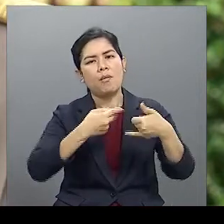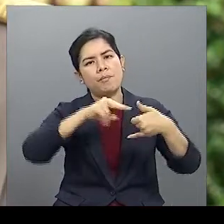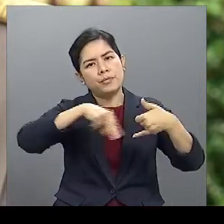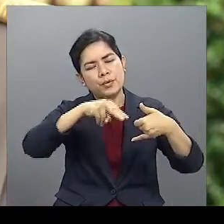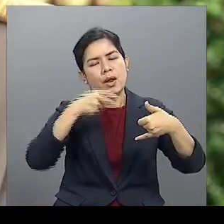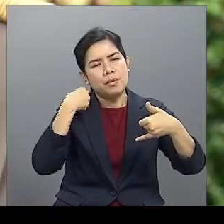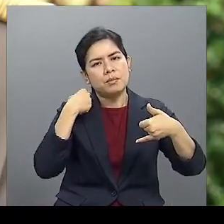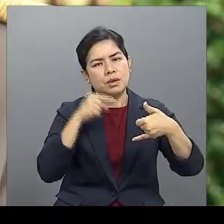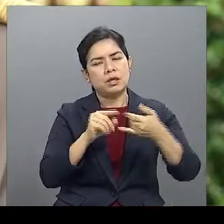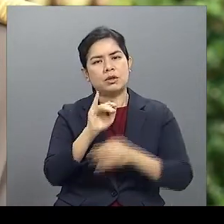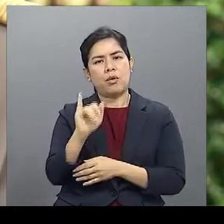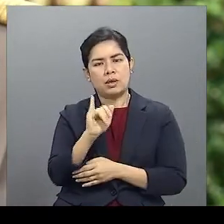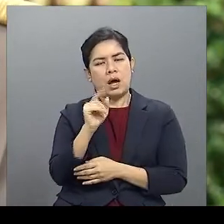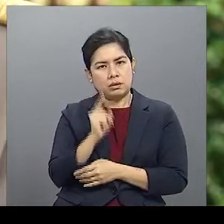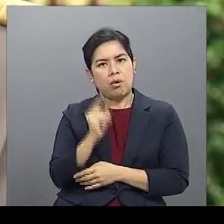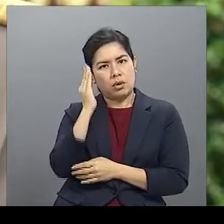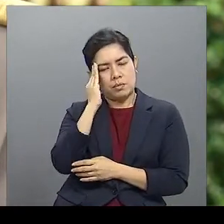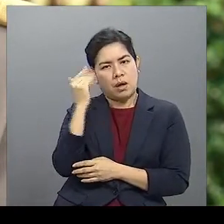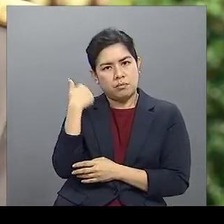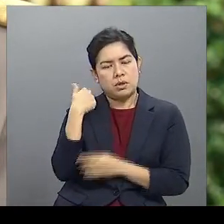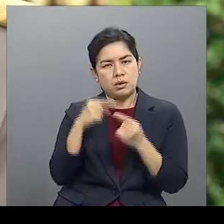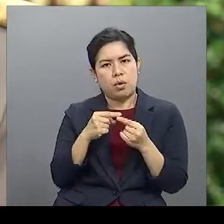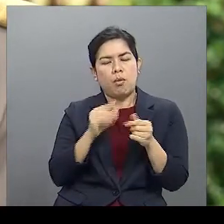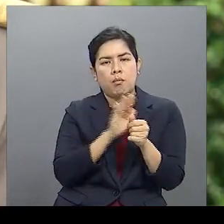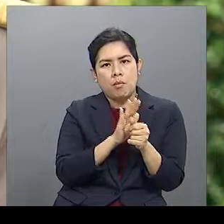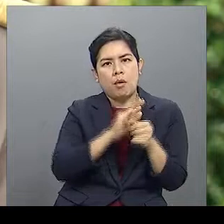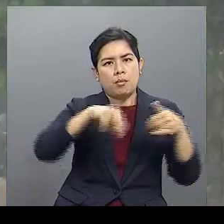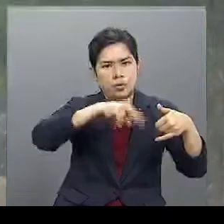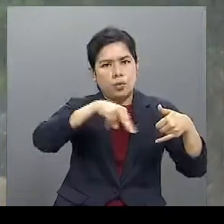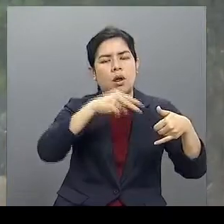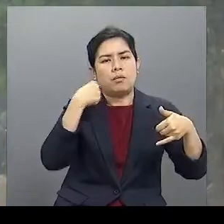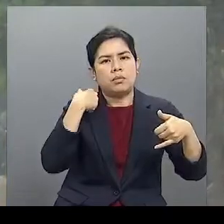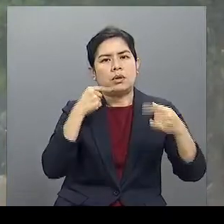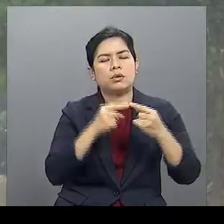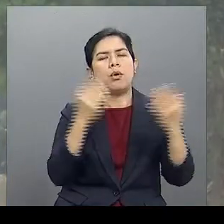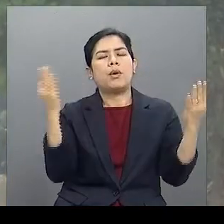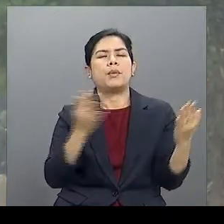เซฟผู้ป่วยกลุ่มเนี่ยไว้ในที่ที่ไม่มีอากาศโล่งเนี่ยค่ะ